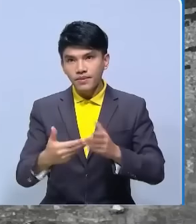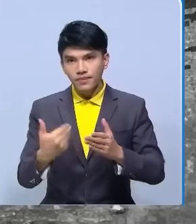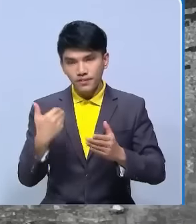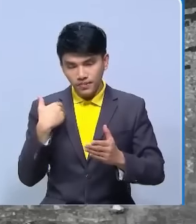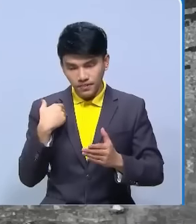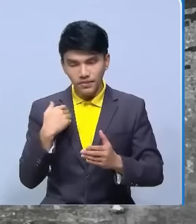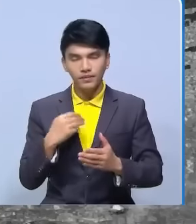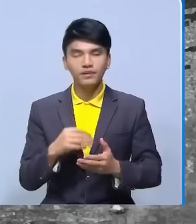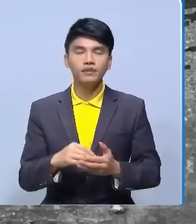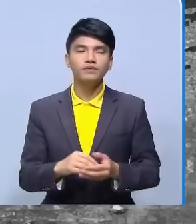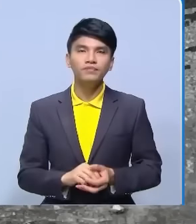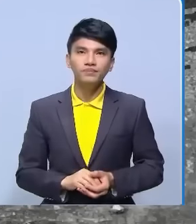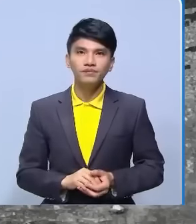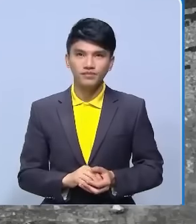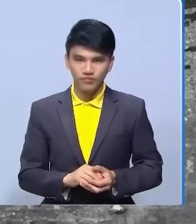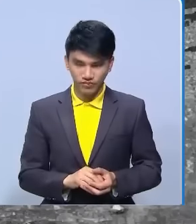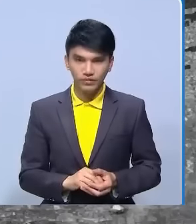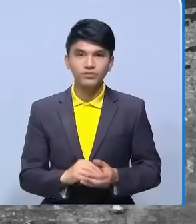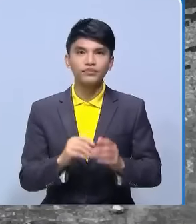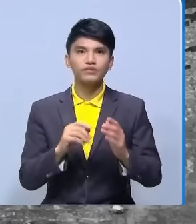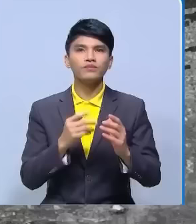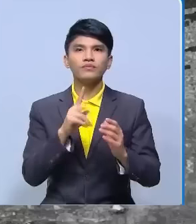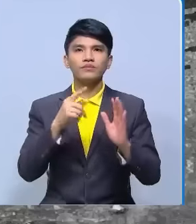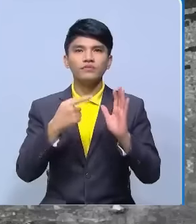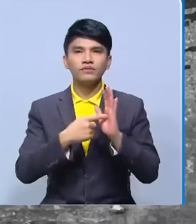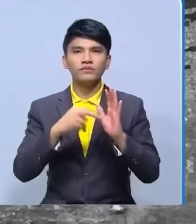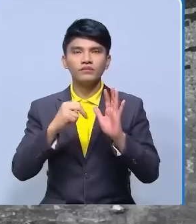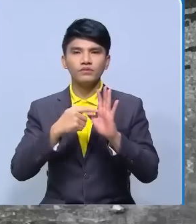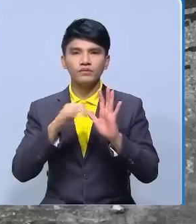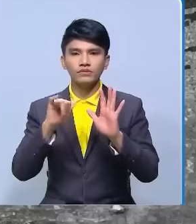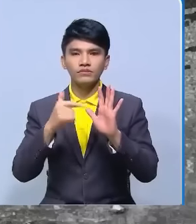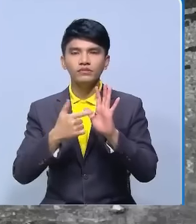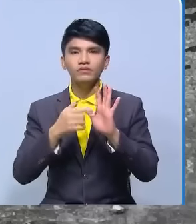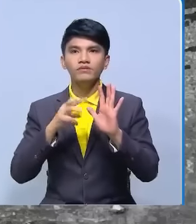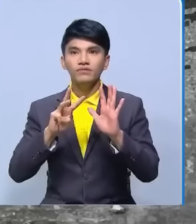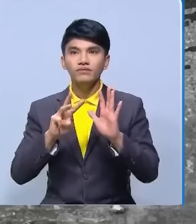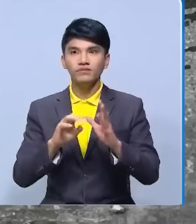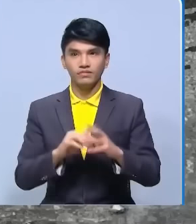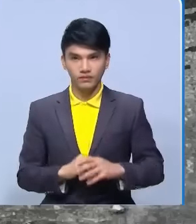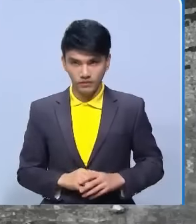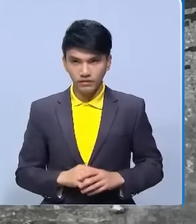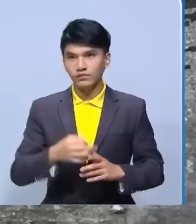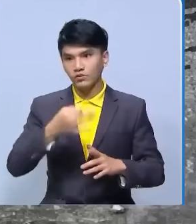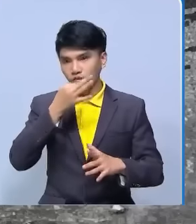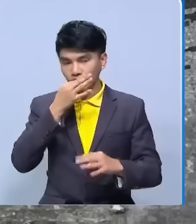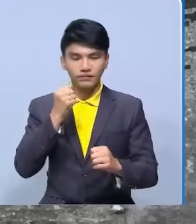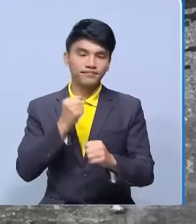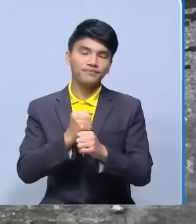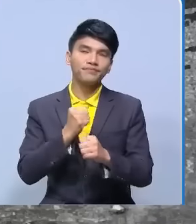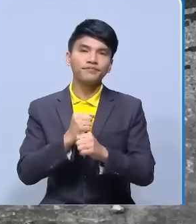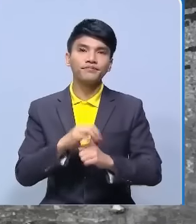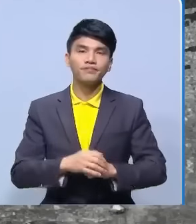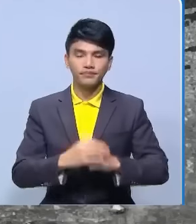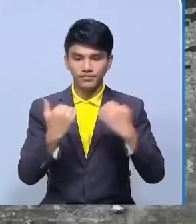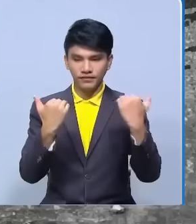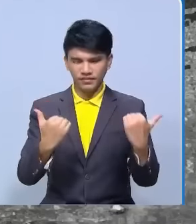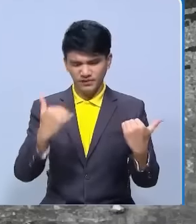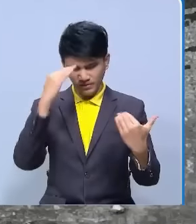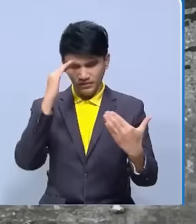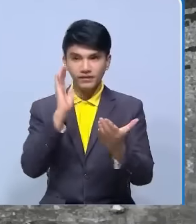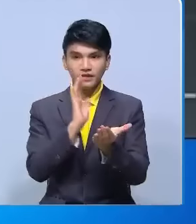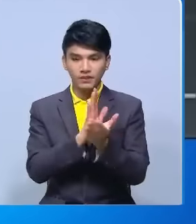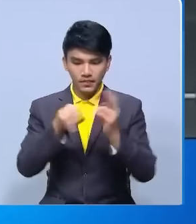สนนิมิตใหม่คันนายาวอีกที่นึงบังชันโอ้โหดูเหมือนว่าจะทำเป็นอาชีพหลักเลยนะเนี่ยตำรวจสนมินบุรี